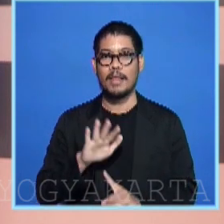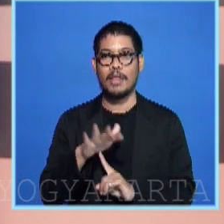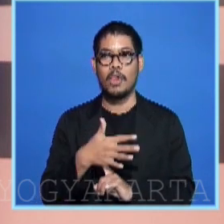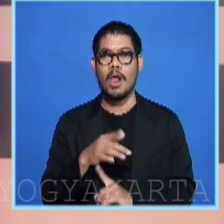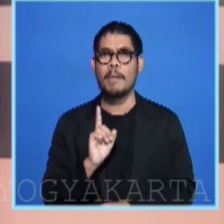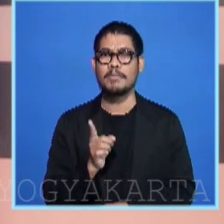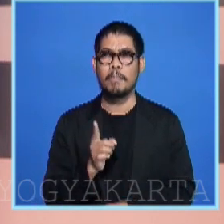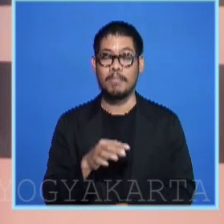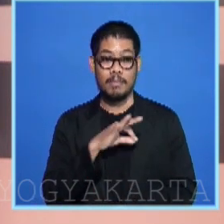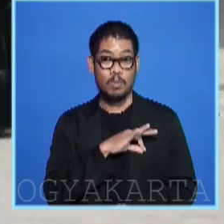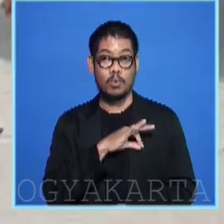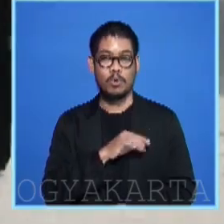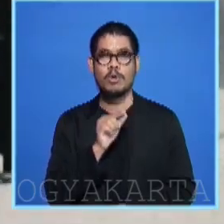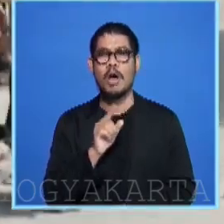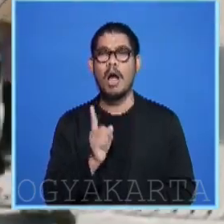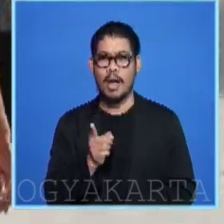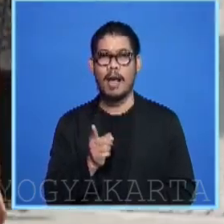yang menguntungkan.